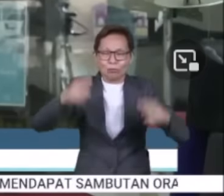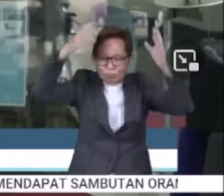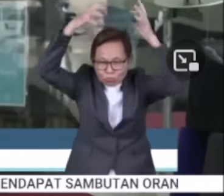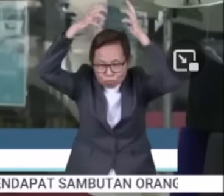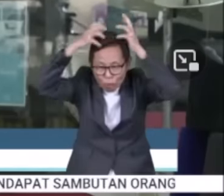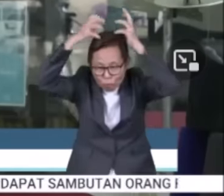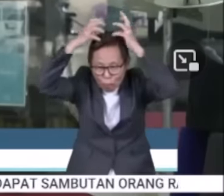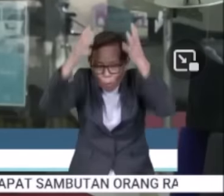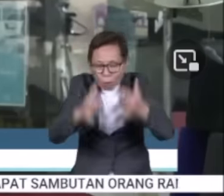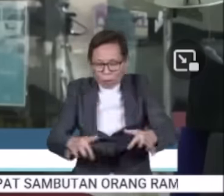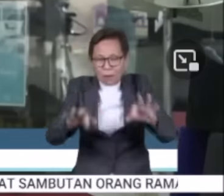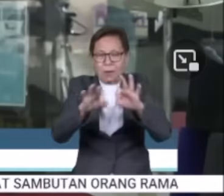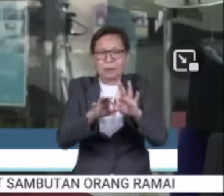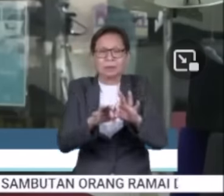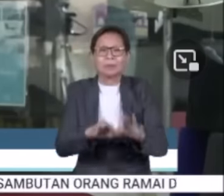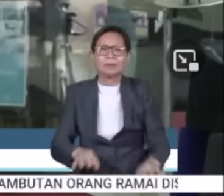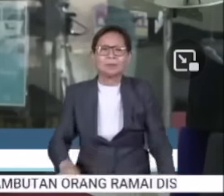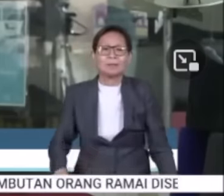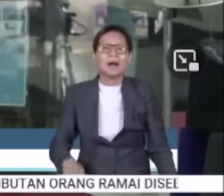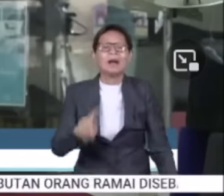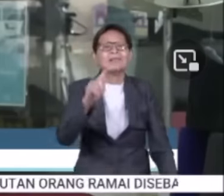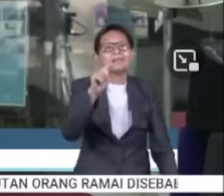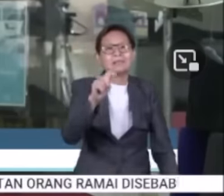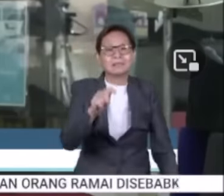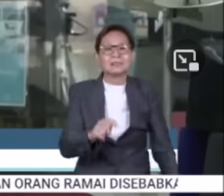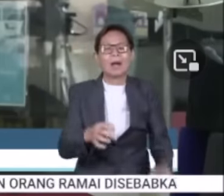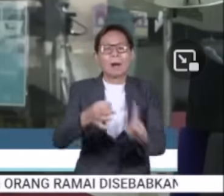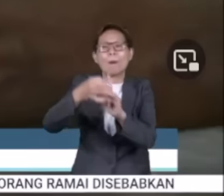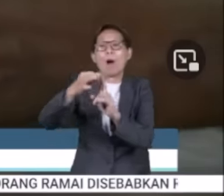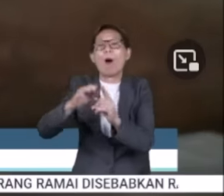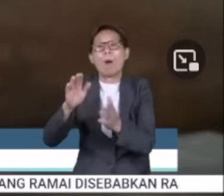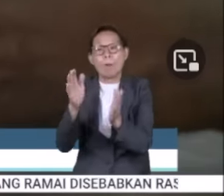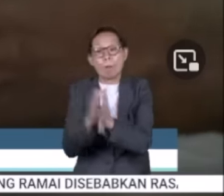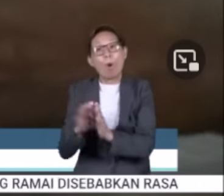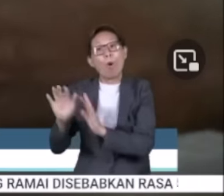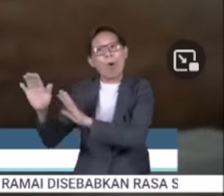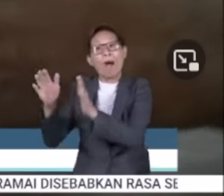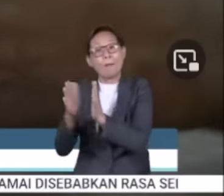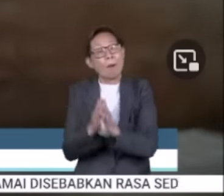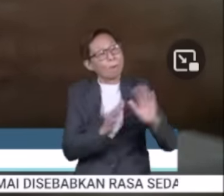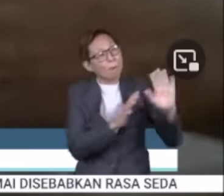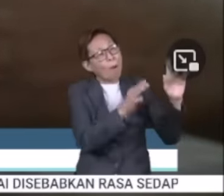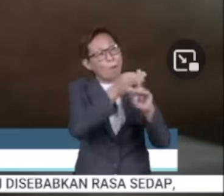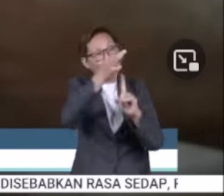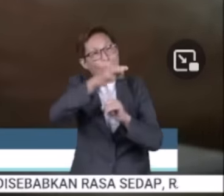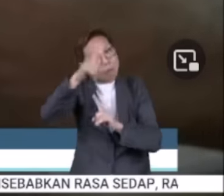ni penting tarbus lah dapat pakai boria Pulau Pinang.